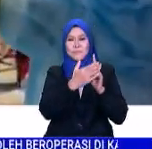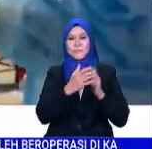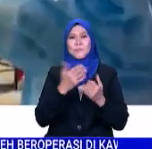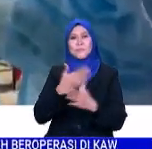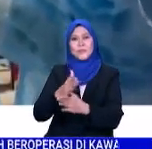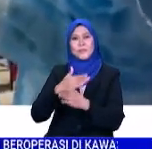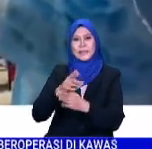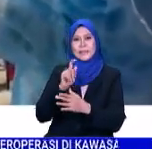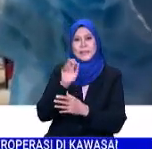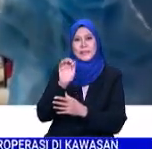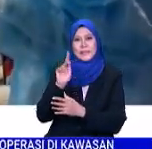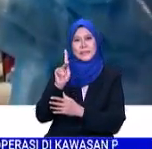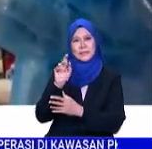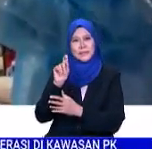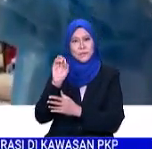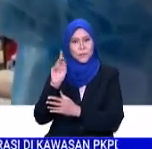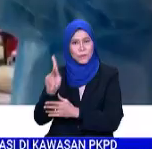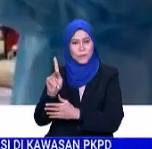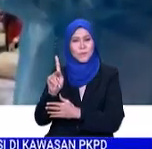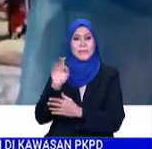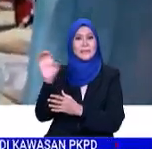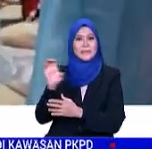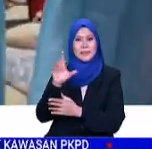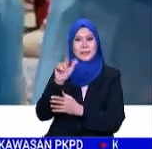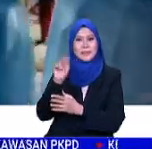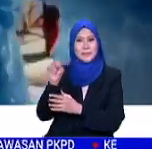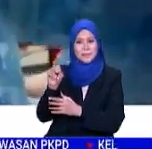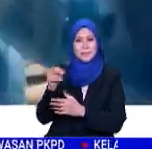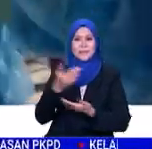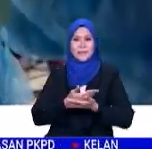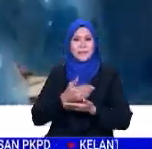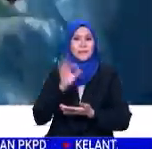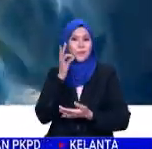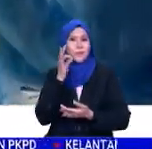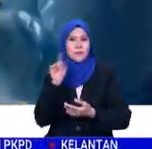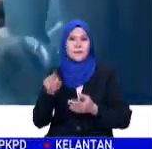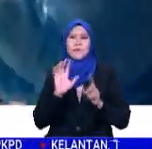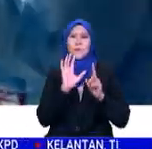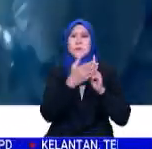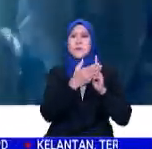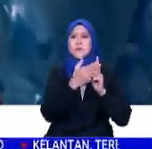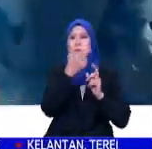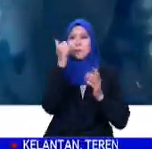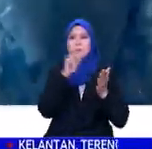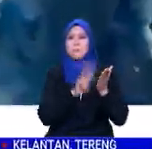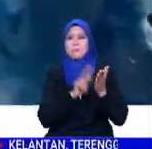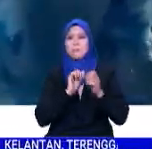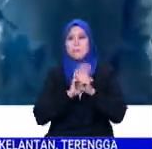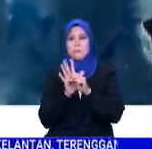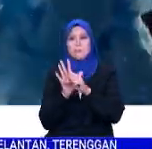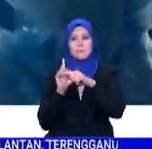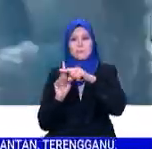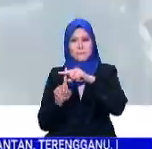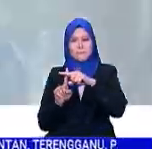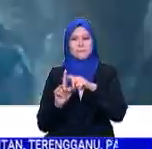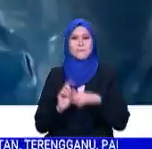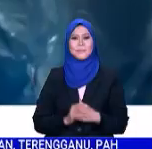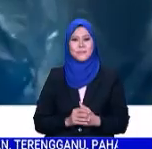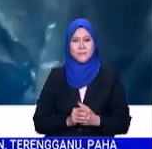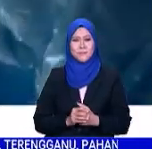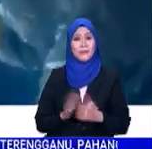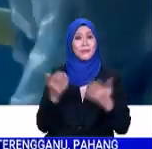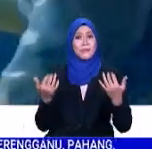pengguna TikTok dikenali Cik Lin Mimo itu menunjukkan anak saudaranya di kuarantin selepas disahkan positif COVID-19.